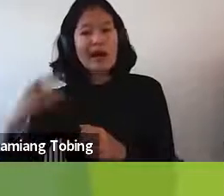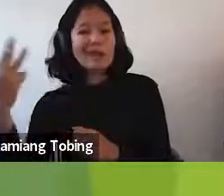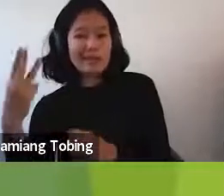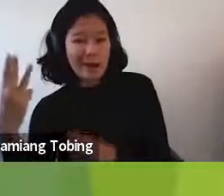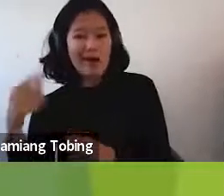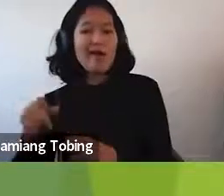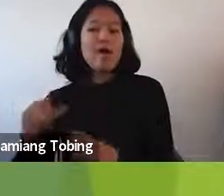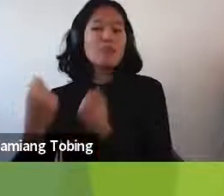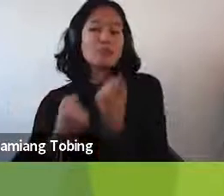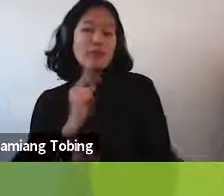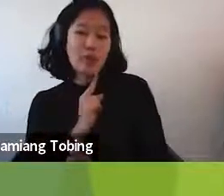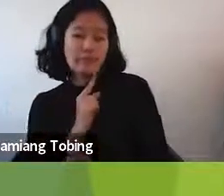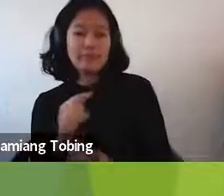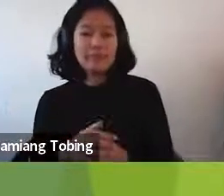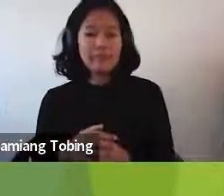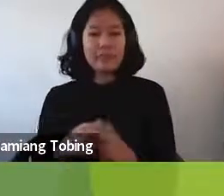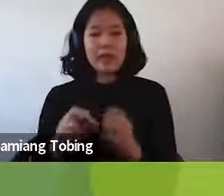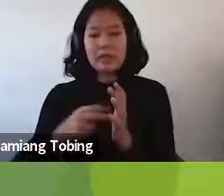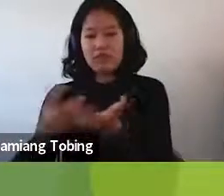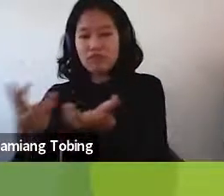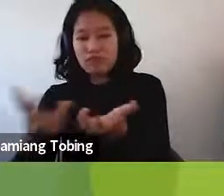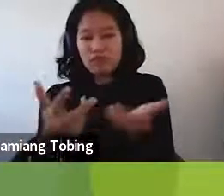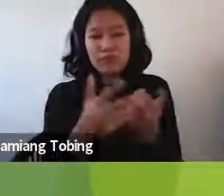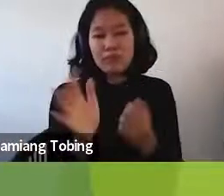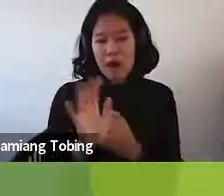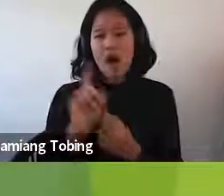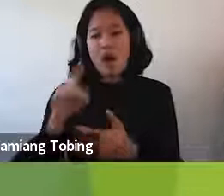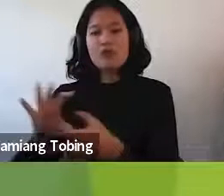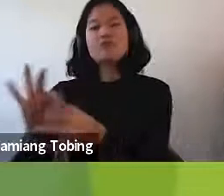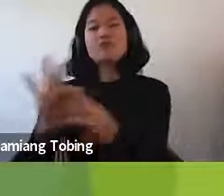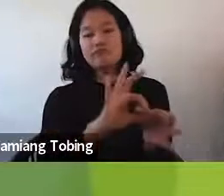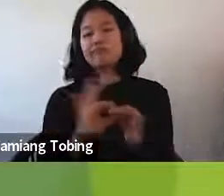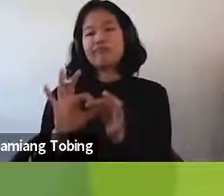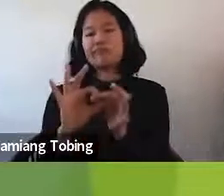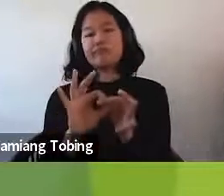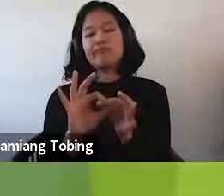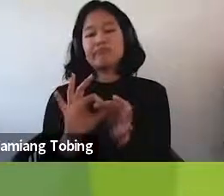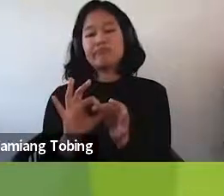sebagainya. Jangan ada ekosektoral, tapi lintas sektoral harus berkoordinasi dan bahkan